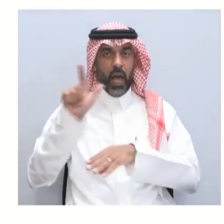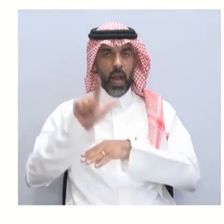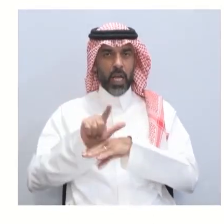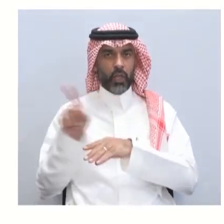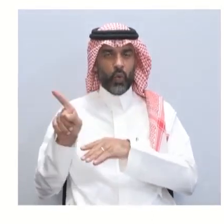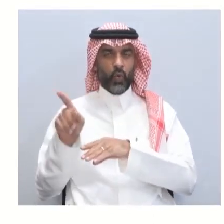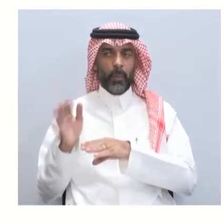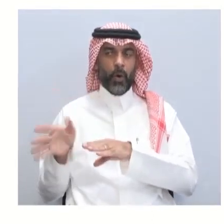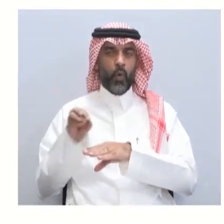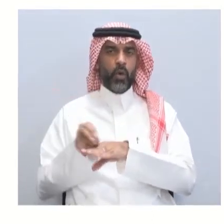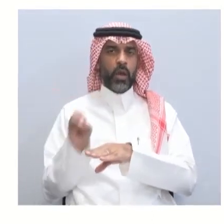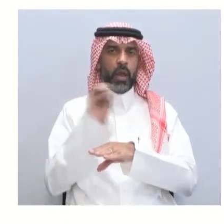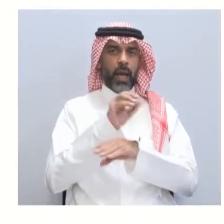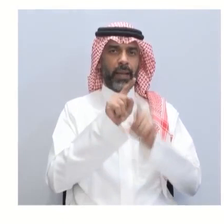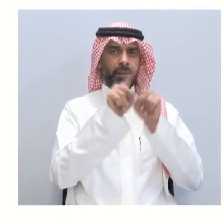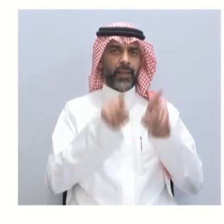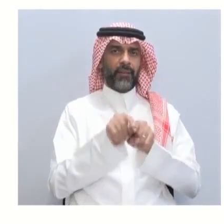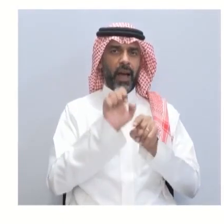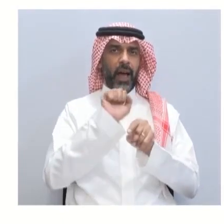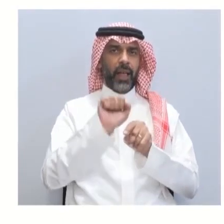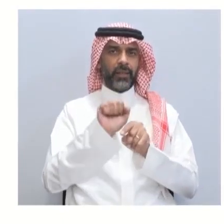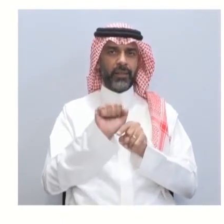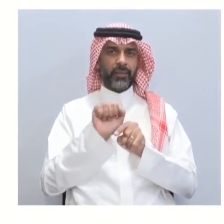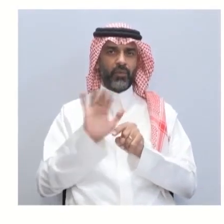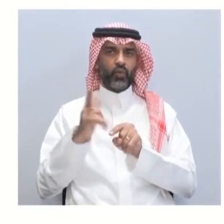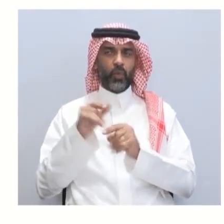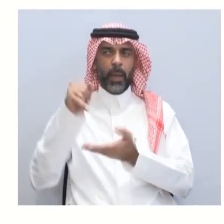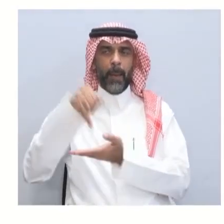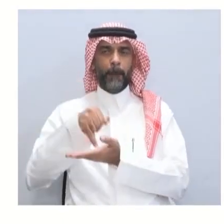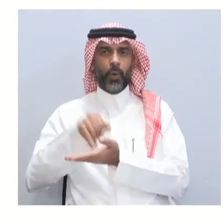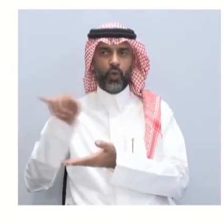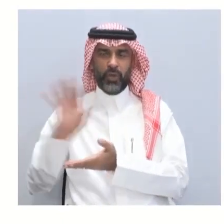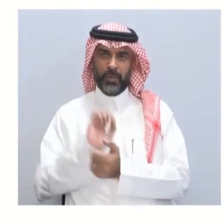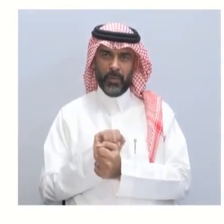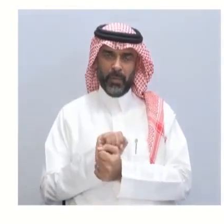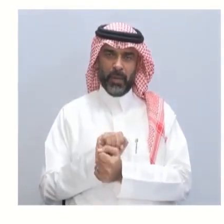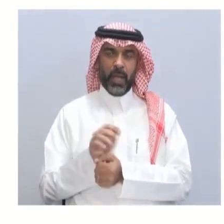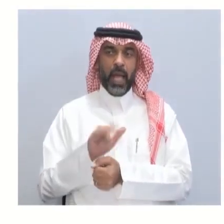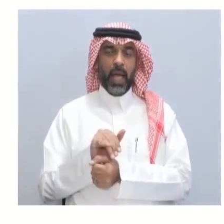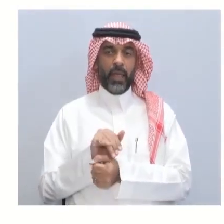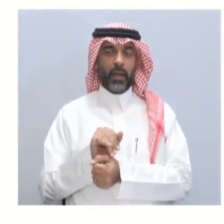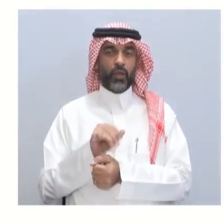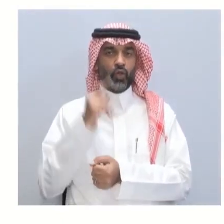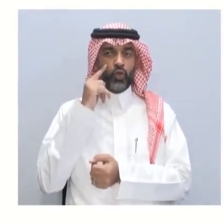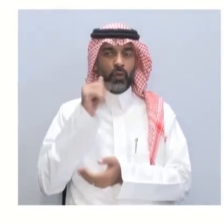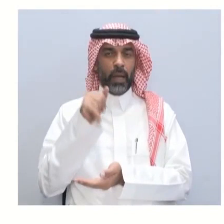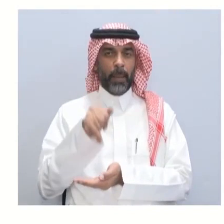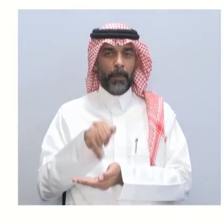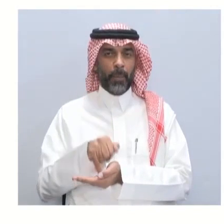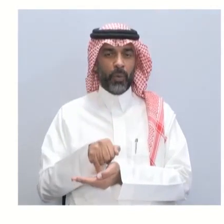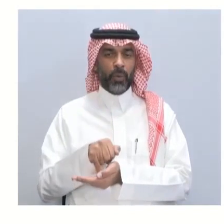مباشره الى الصفحه الخاصه بالمدن كما ستحدد ايضا اللغه التي سيتم استخدامها على